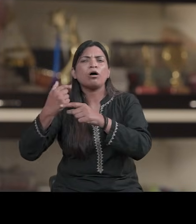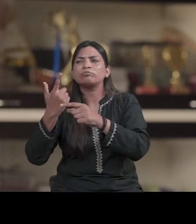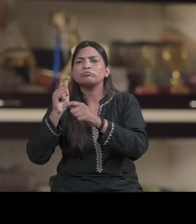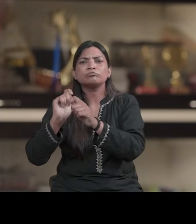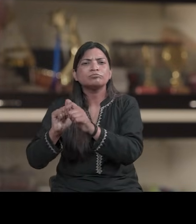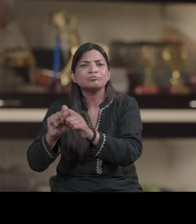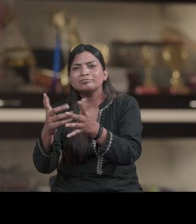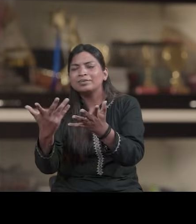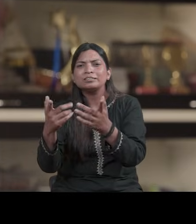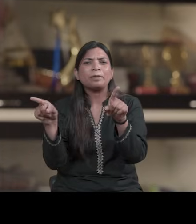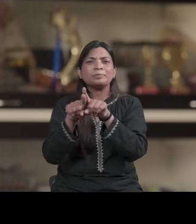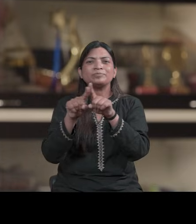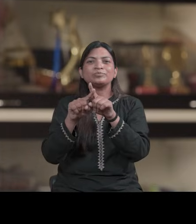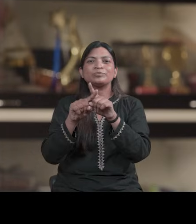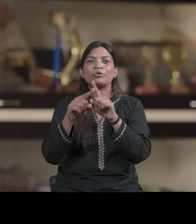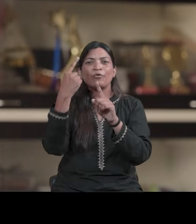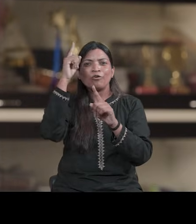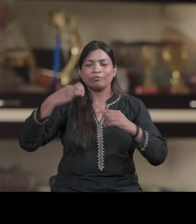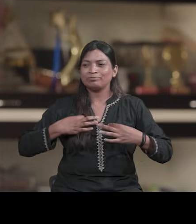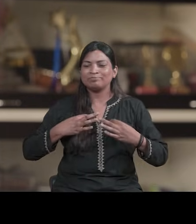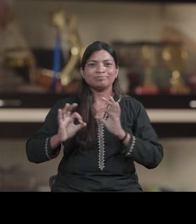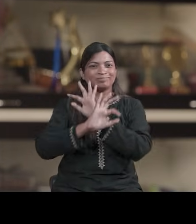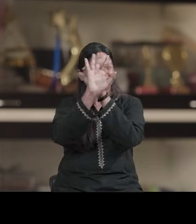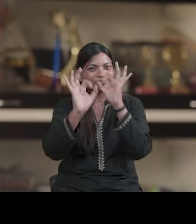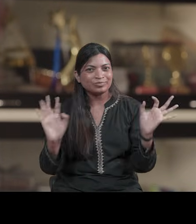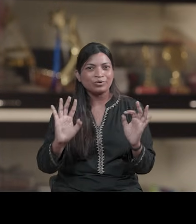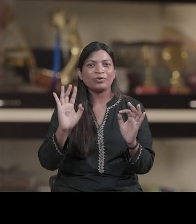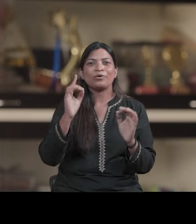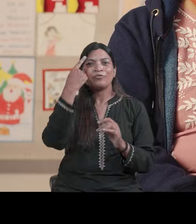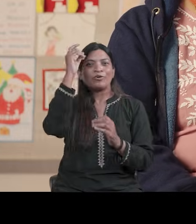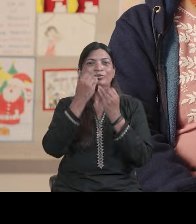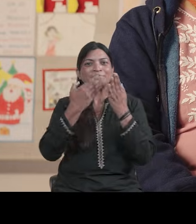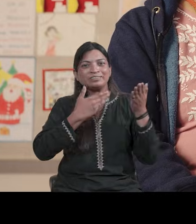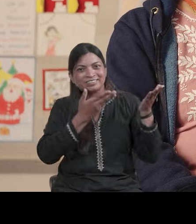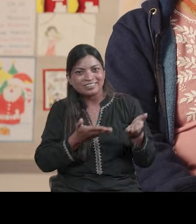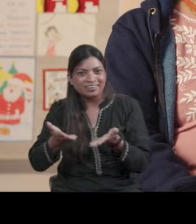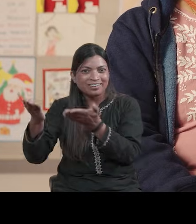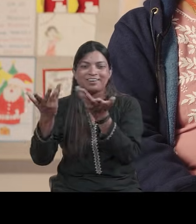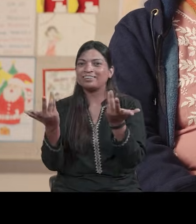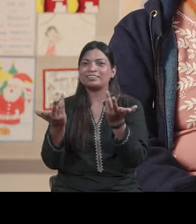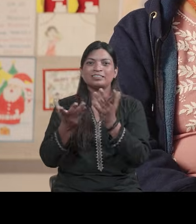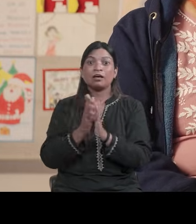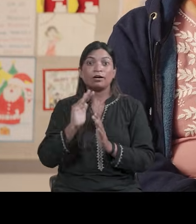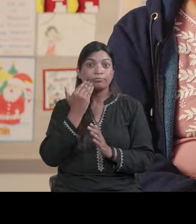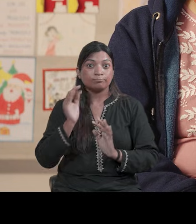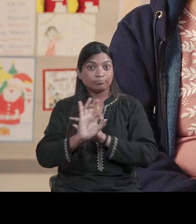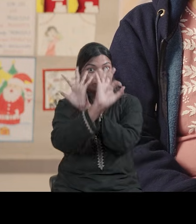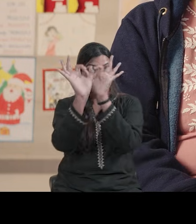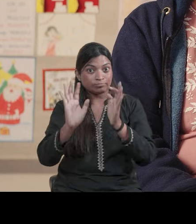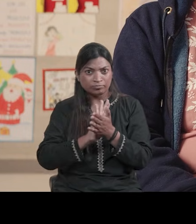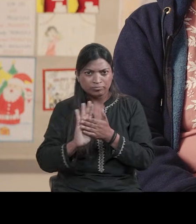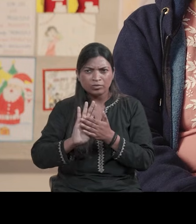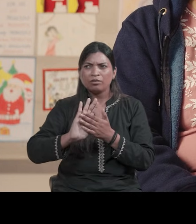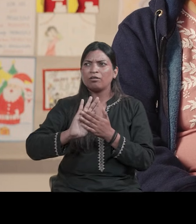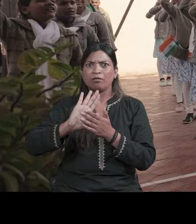हैं, अपना रेडी होना, स्कूल के लिए तैयार होना, ये सब करती हैं। और उसके बाद में वो लोग रेडी होते